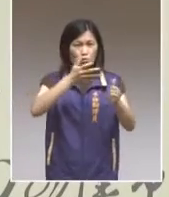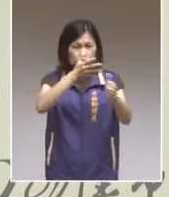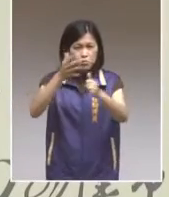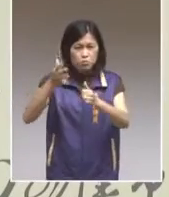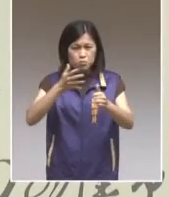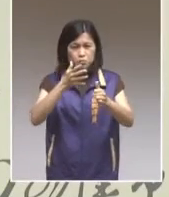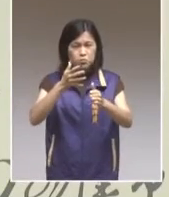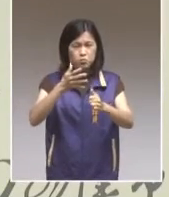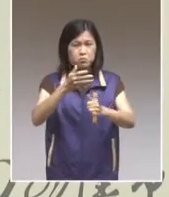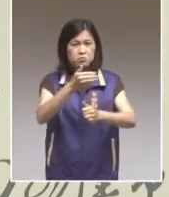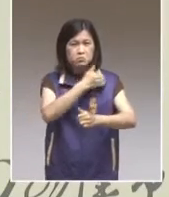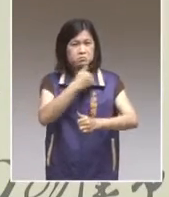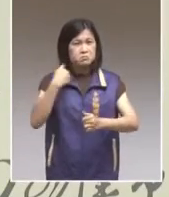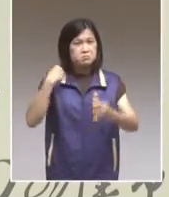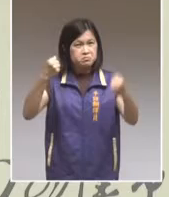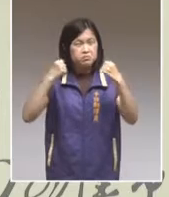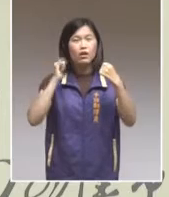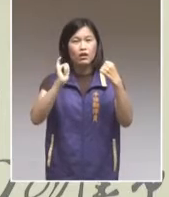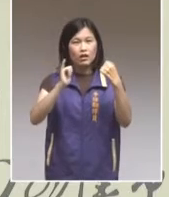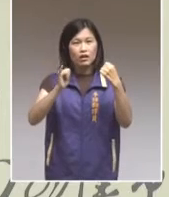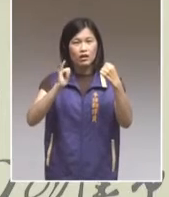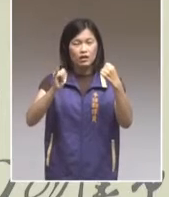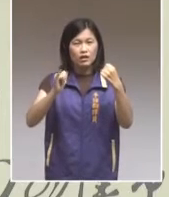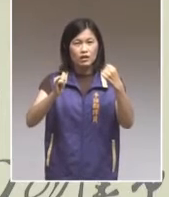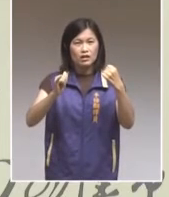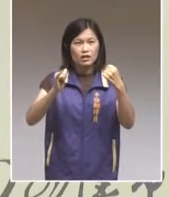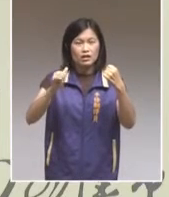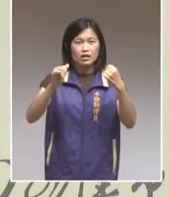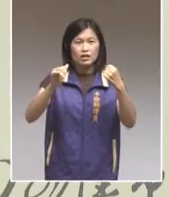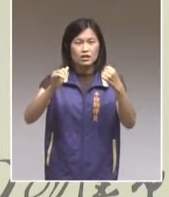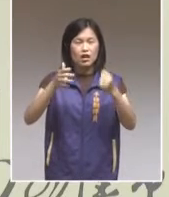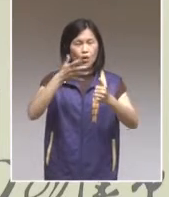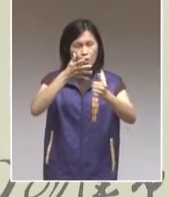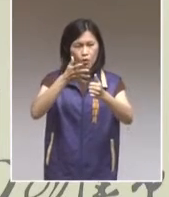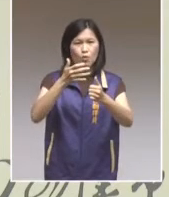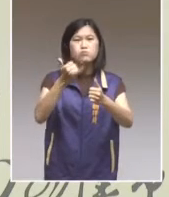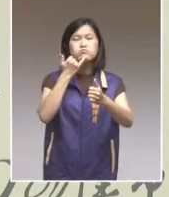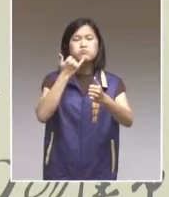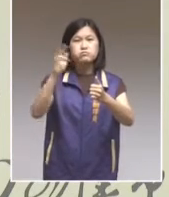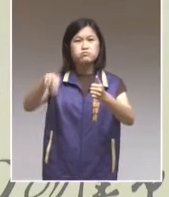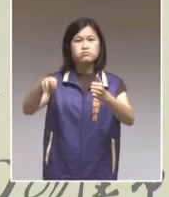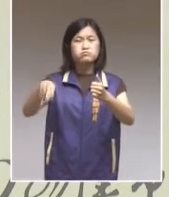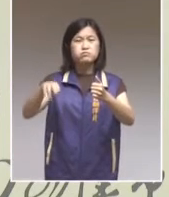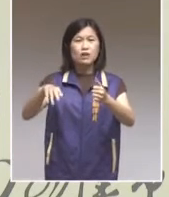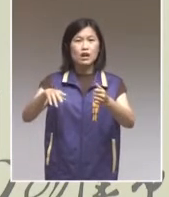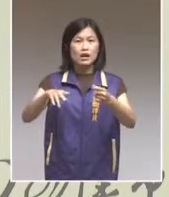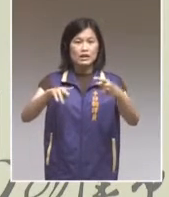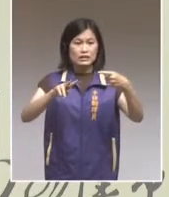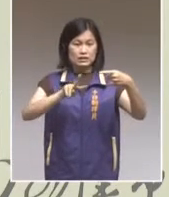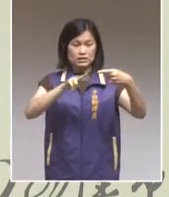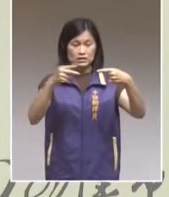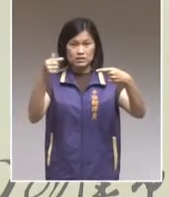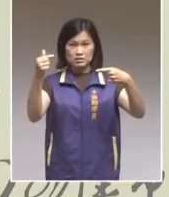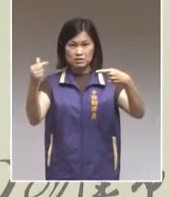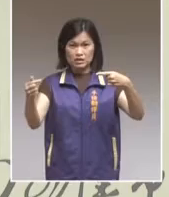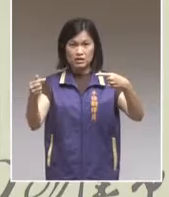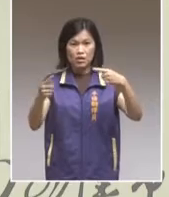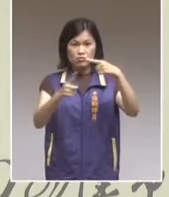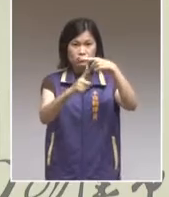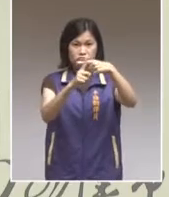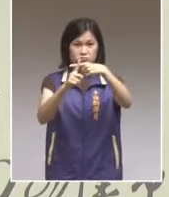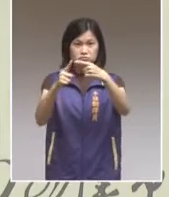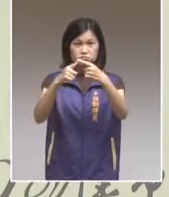来进行相关的这个疫调。好，那所以在阴转阳的这个部分有增加